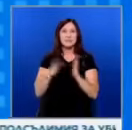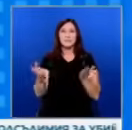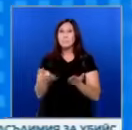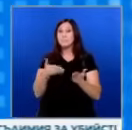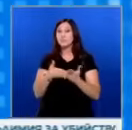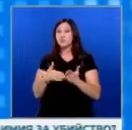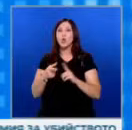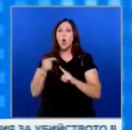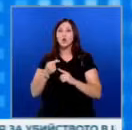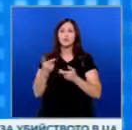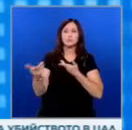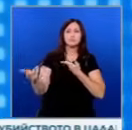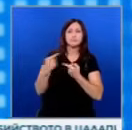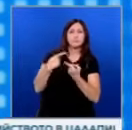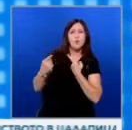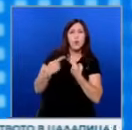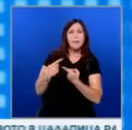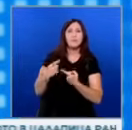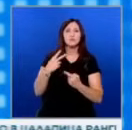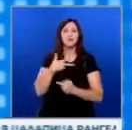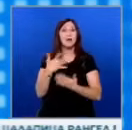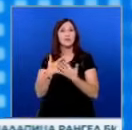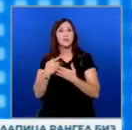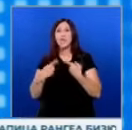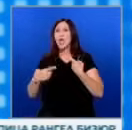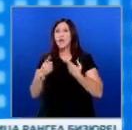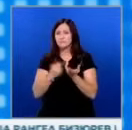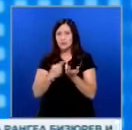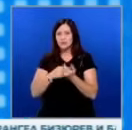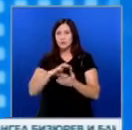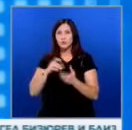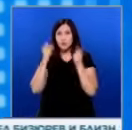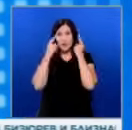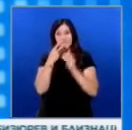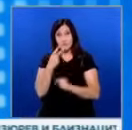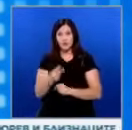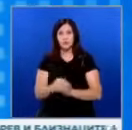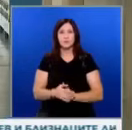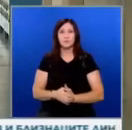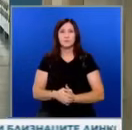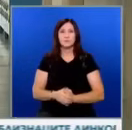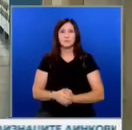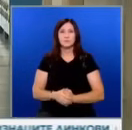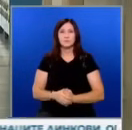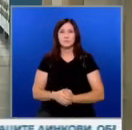остра полемика в социалните мрежи и редица политически реакции. Вижте още подробности по новината.